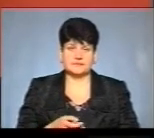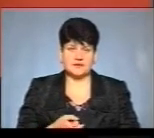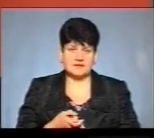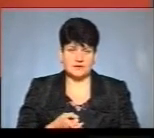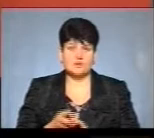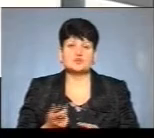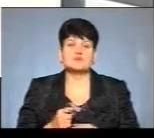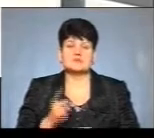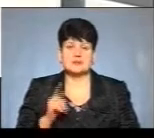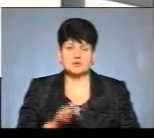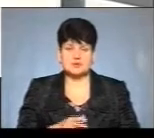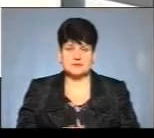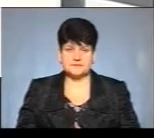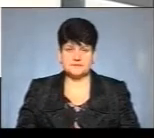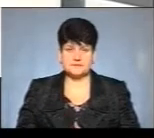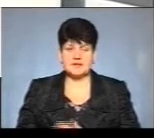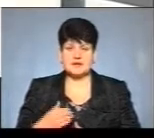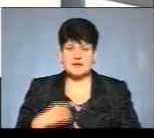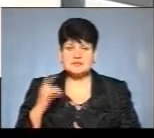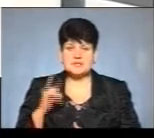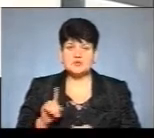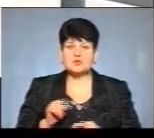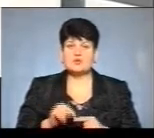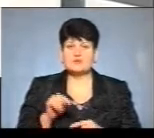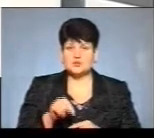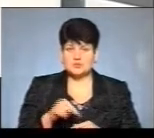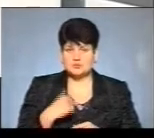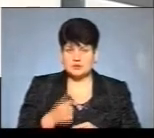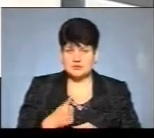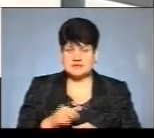це? Я знаю, що цього року, за